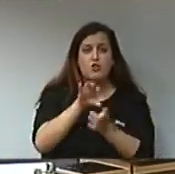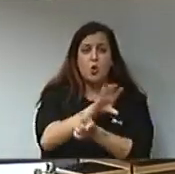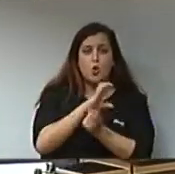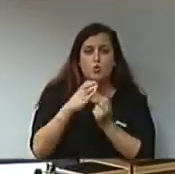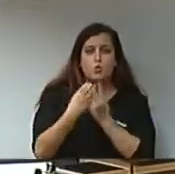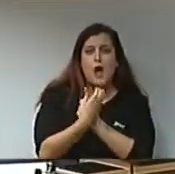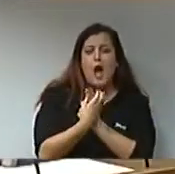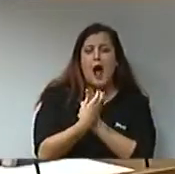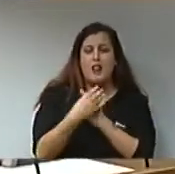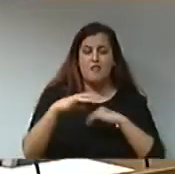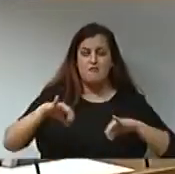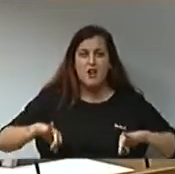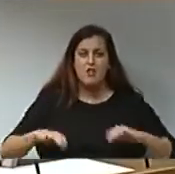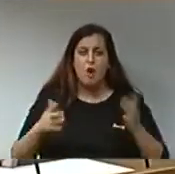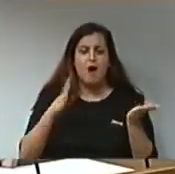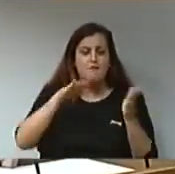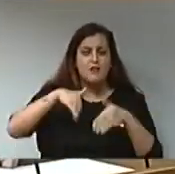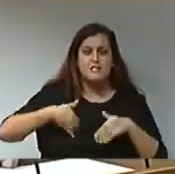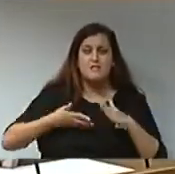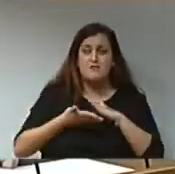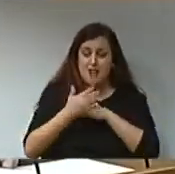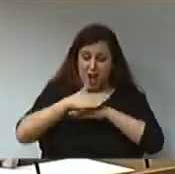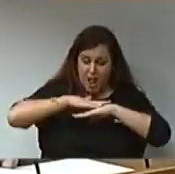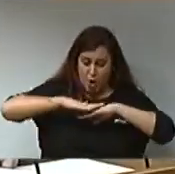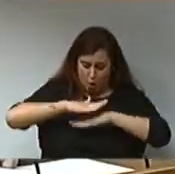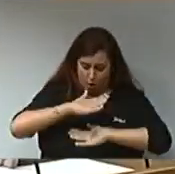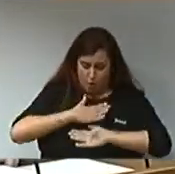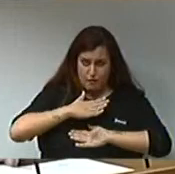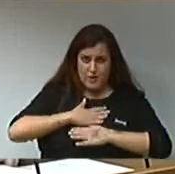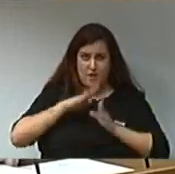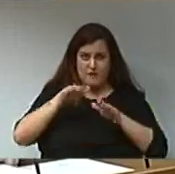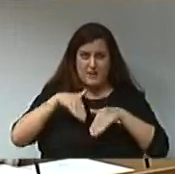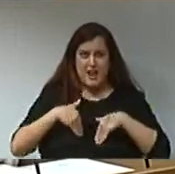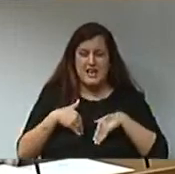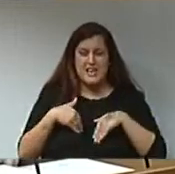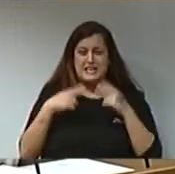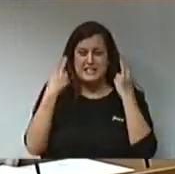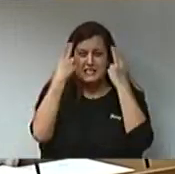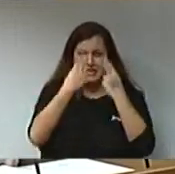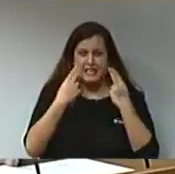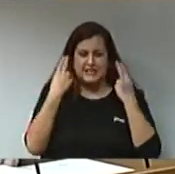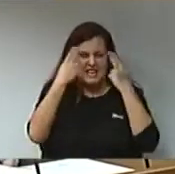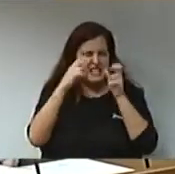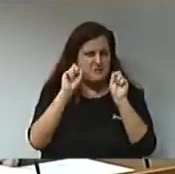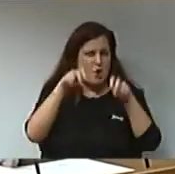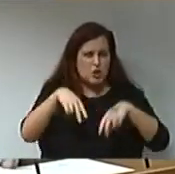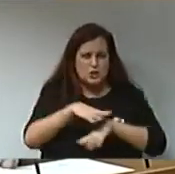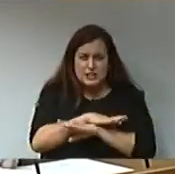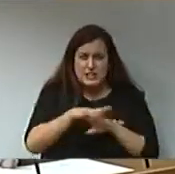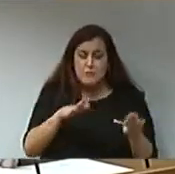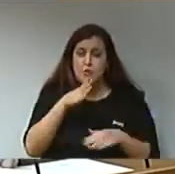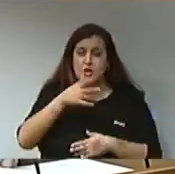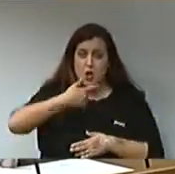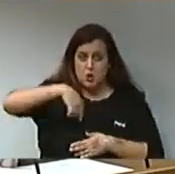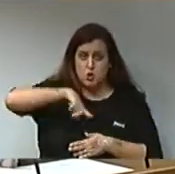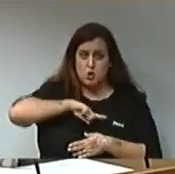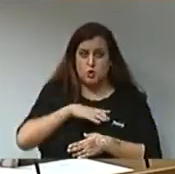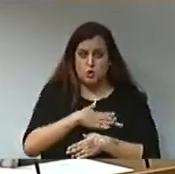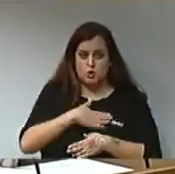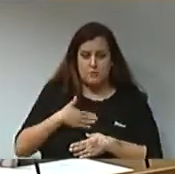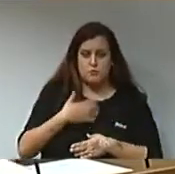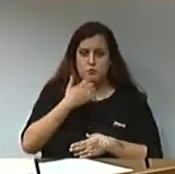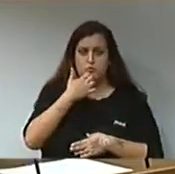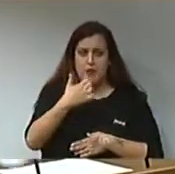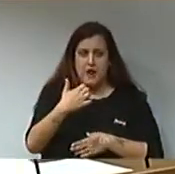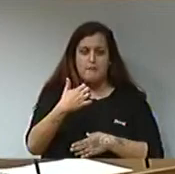aquest govern és un govern que ha tingut com a fet fonamental, a més, el no sectarisme, per més que ho hagin intentat dir, perquè nosaltres, precisament, en